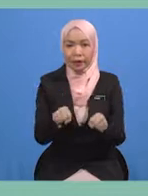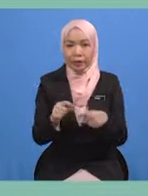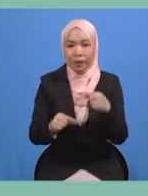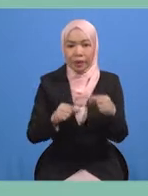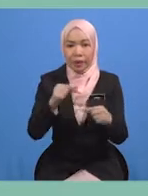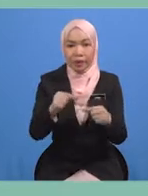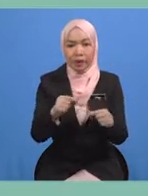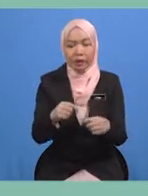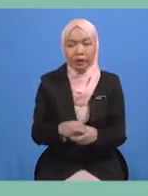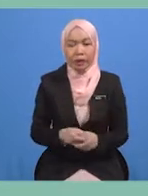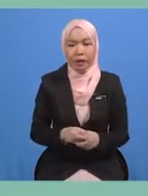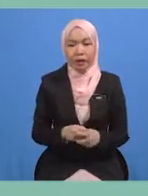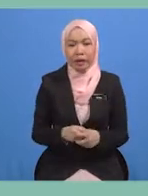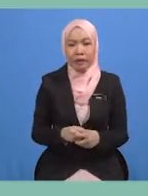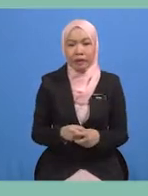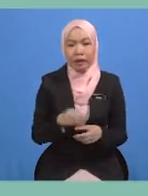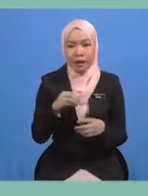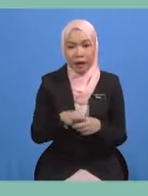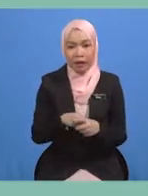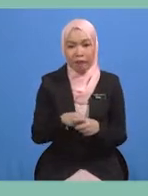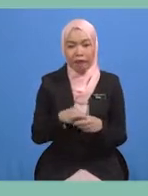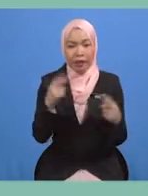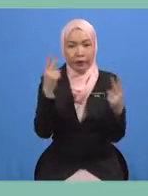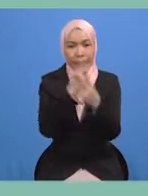bergerak melalui vakum.